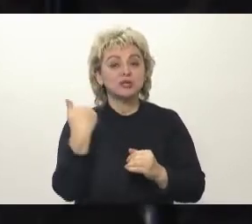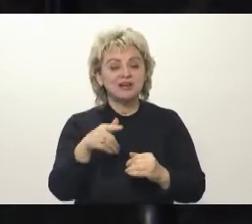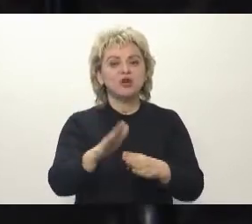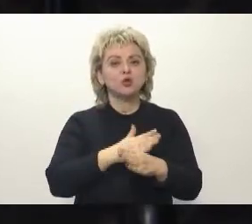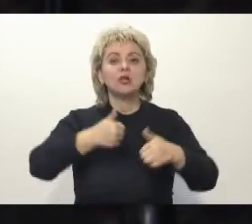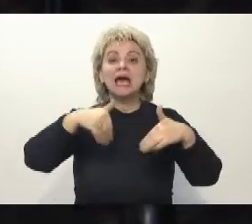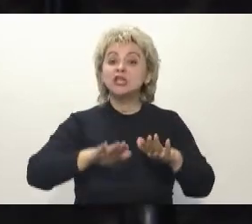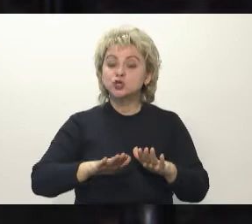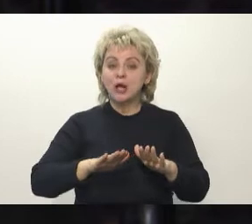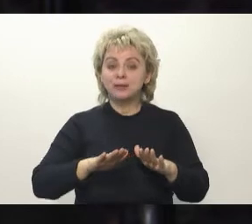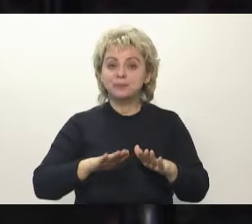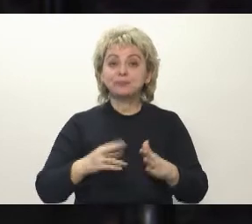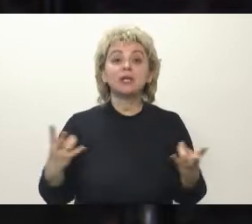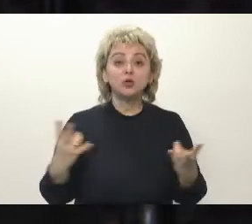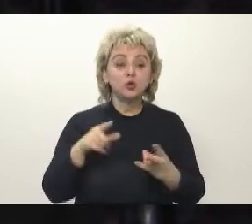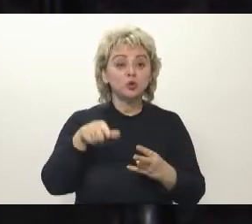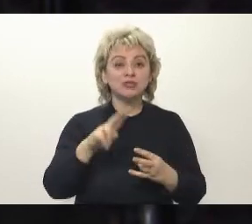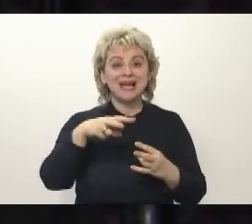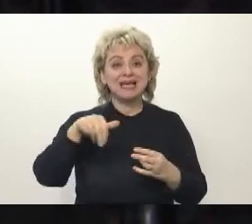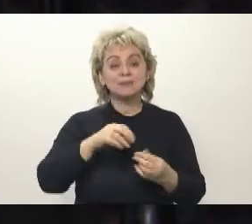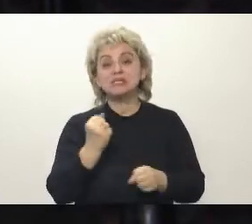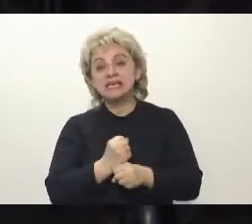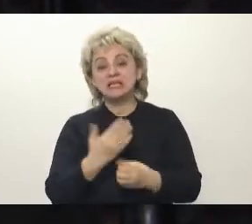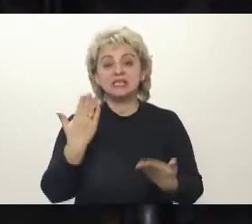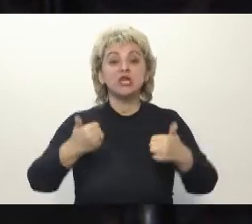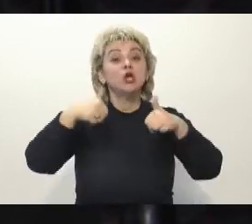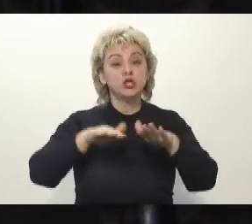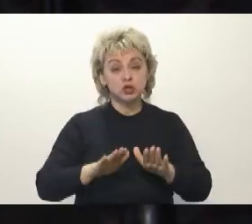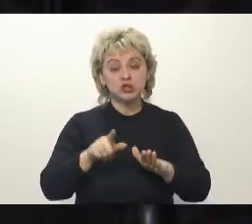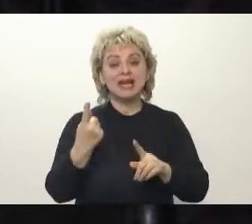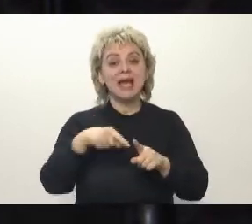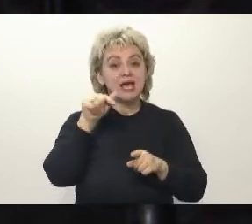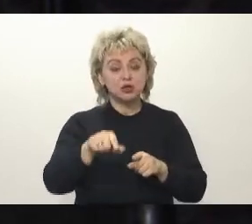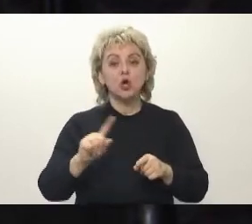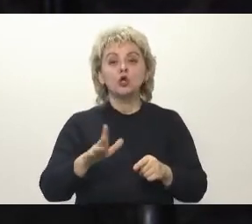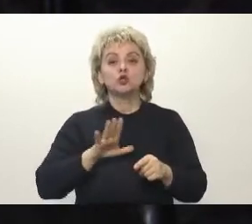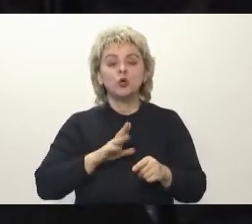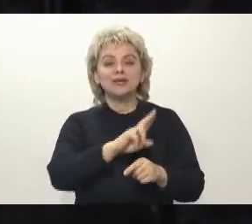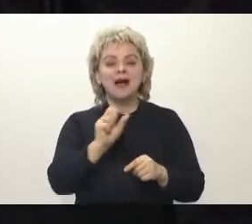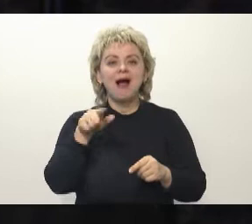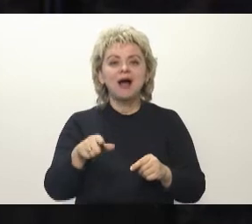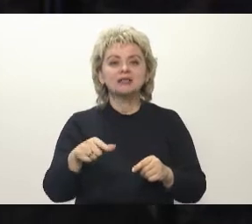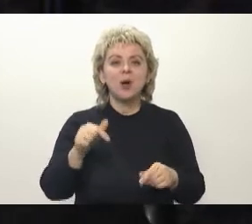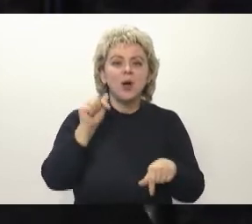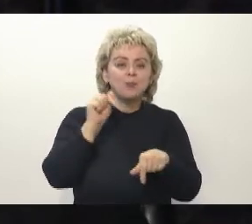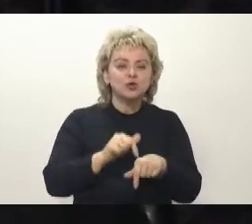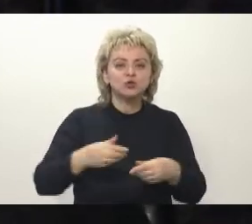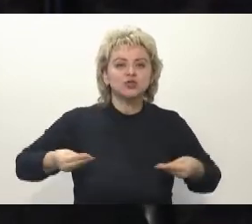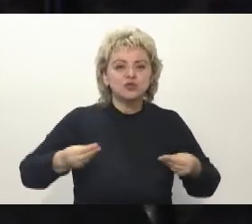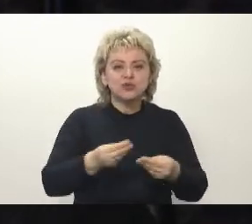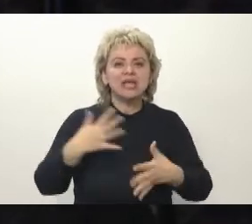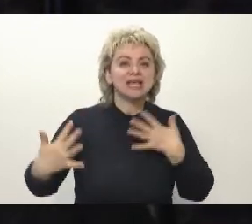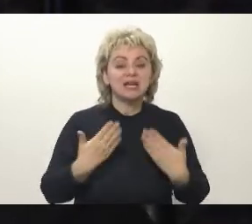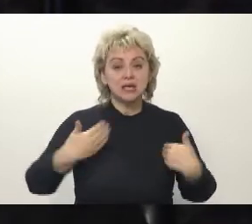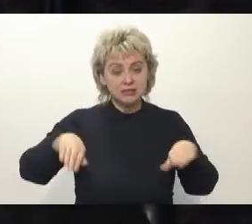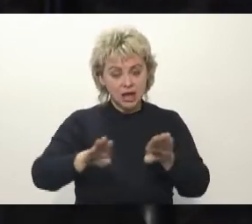долго решали, надо клип снимать. И решили... Именно это, потому что он ну, как-то заходит, он вот, прям энергетика у него